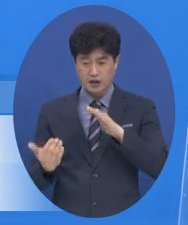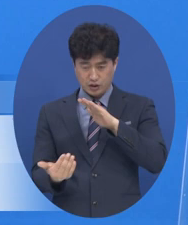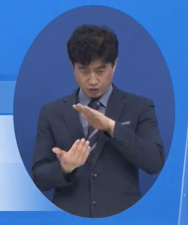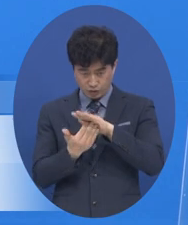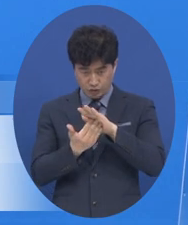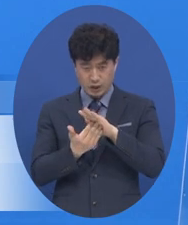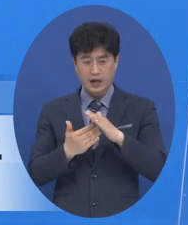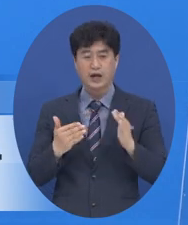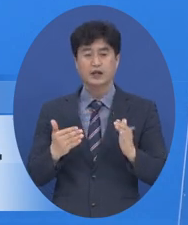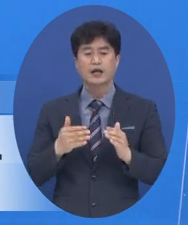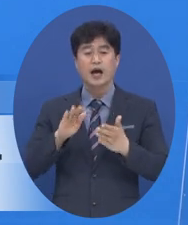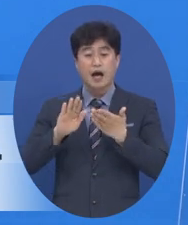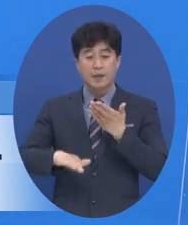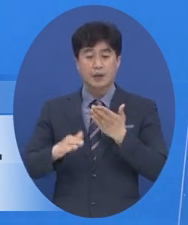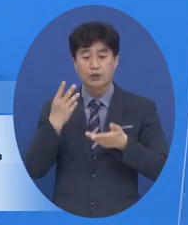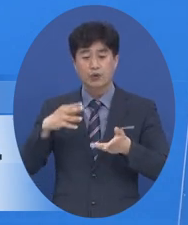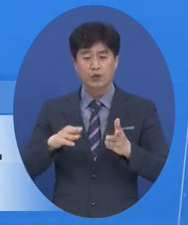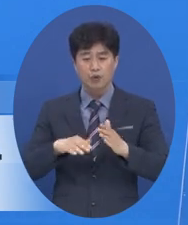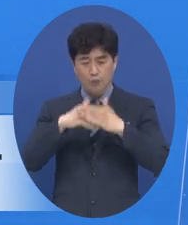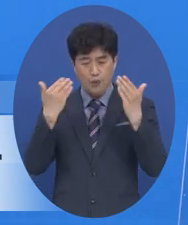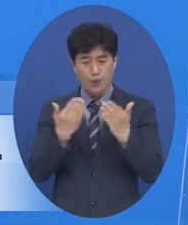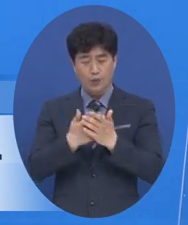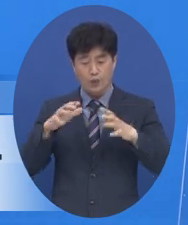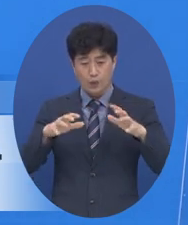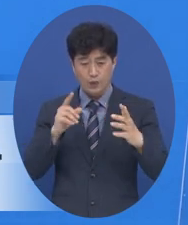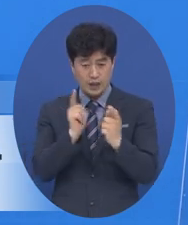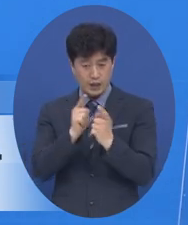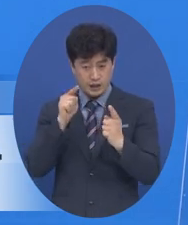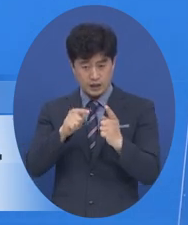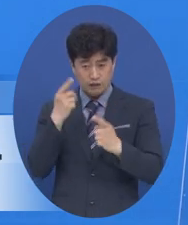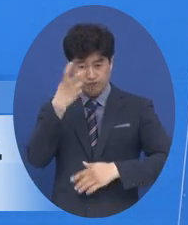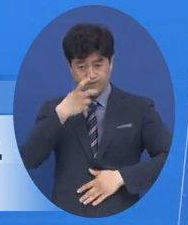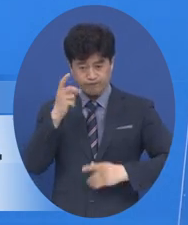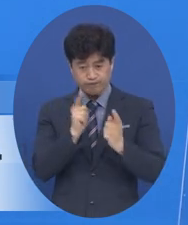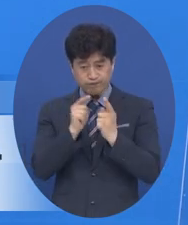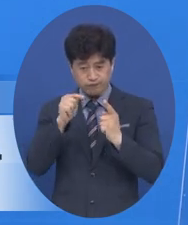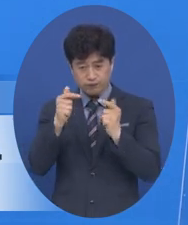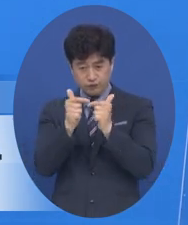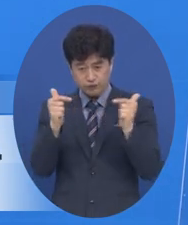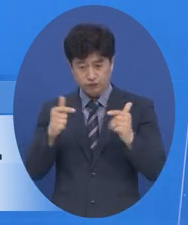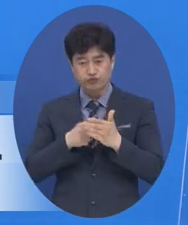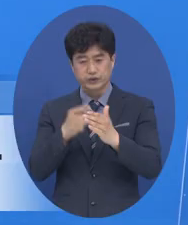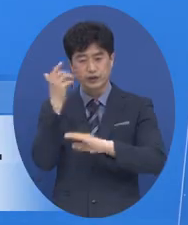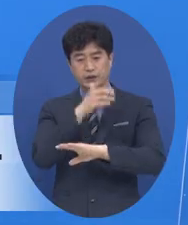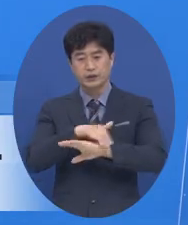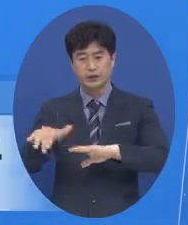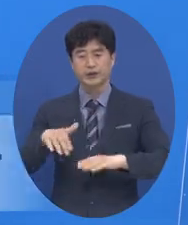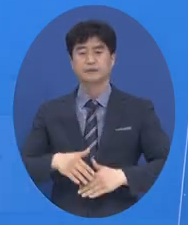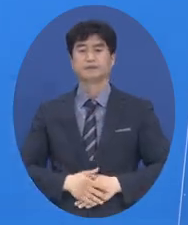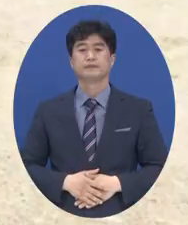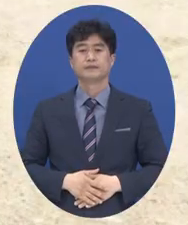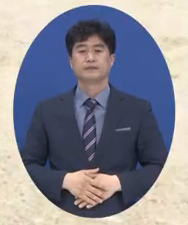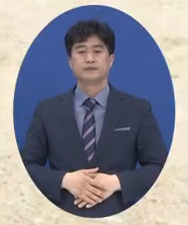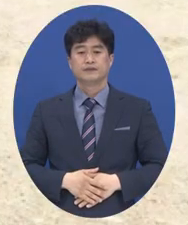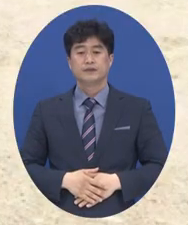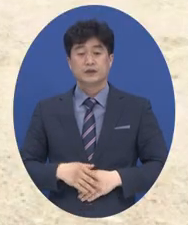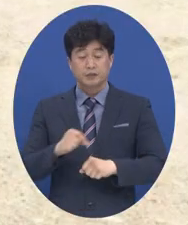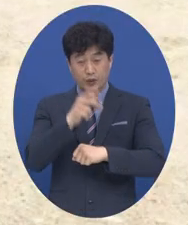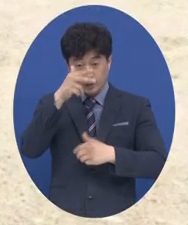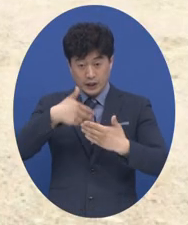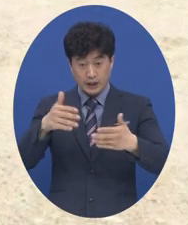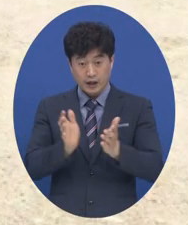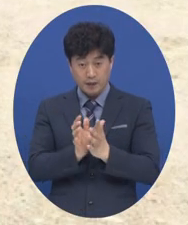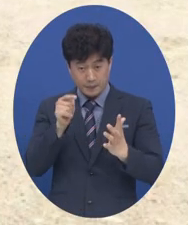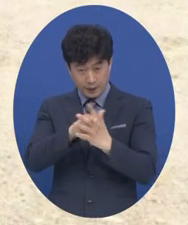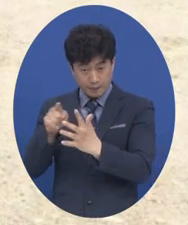효과적으로 이루어지도록 하반기에는 도 전역을 대상으로 수사 대상을 확대하여 추진할 계획입니다.